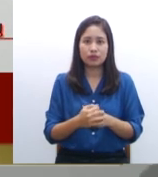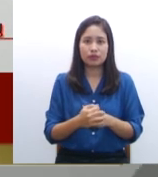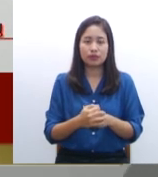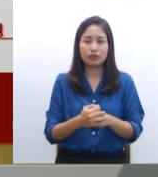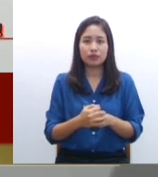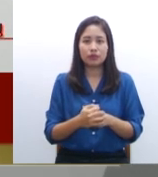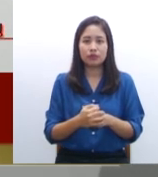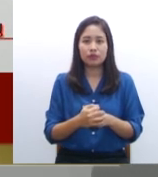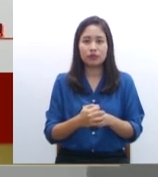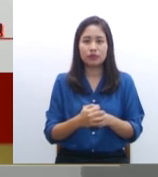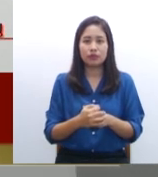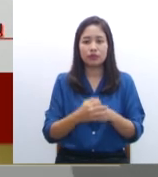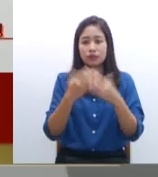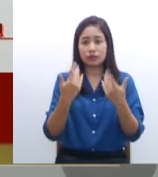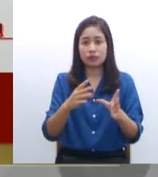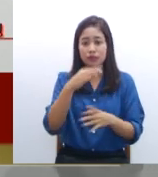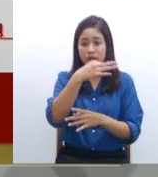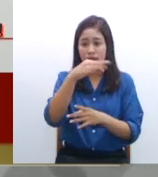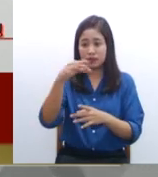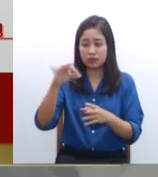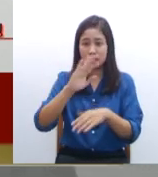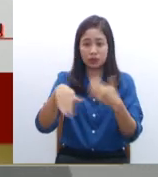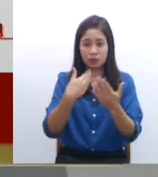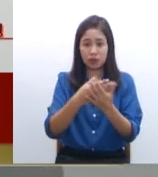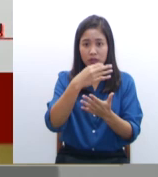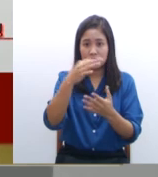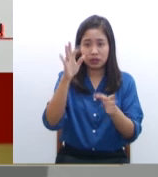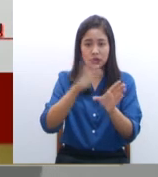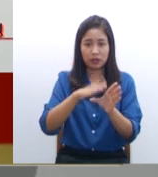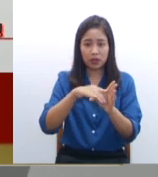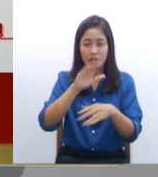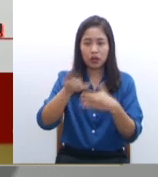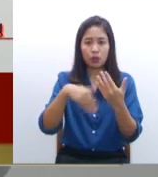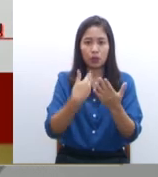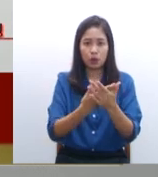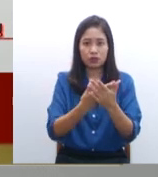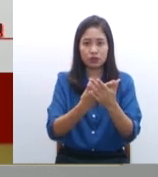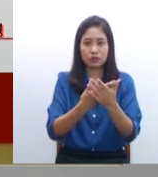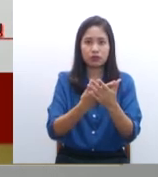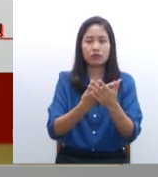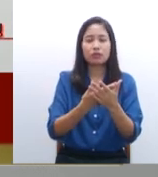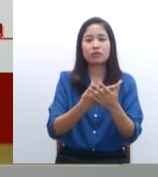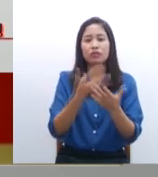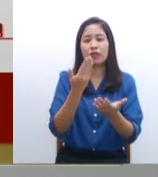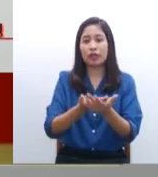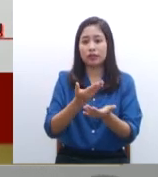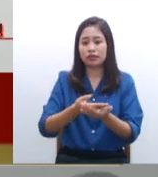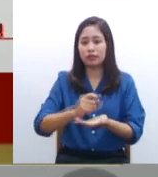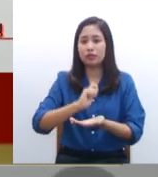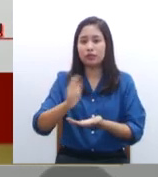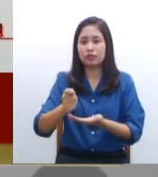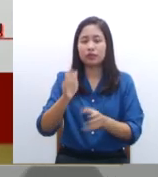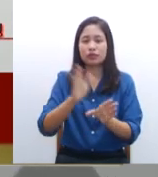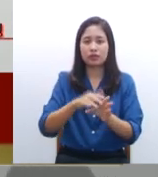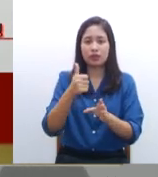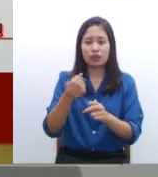www.genius.ipst.ac.th จากนั้นให้จัดส่งเอกสารการสมัครและใบแจ้งยอดชำระค่าสมัครมายังโรง